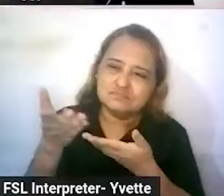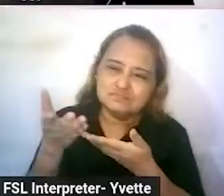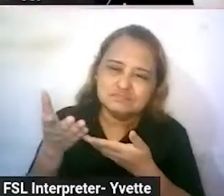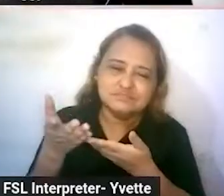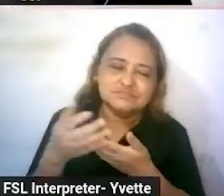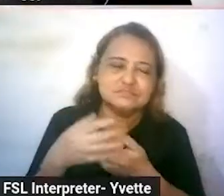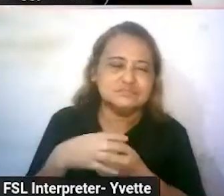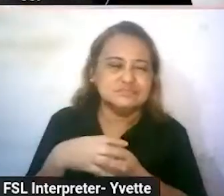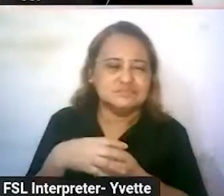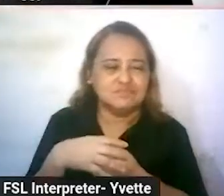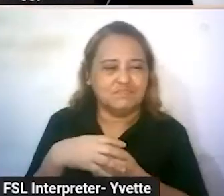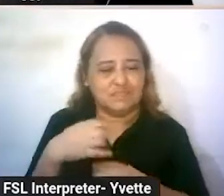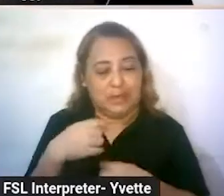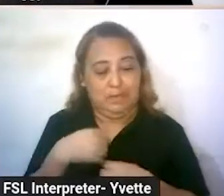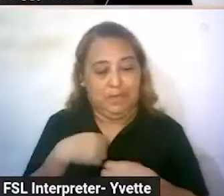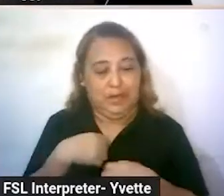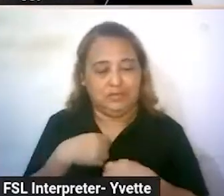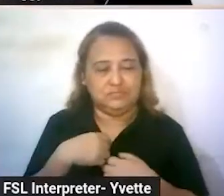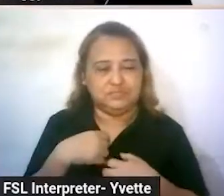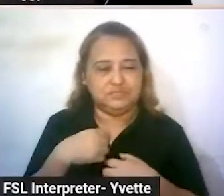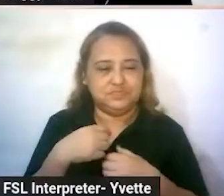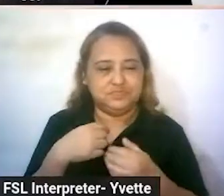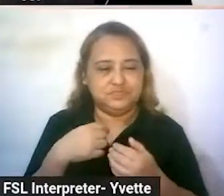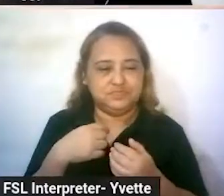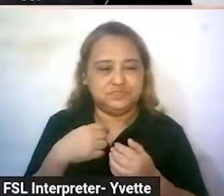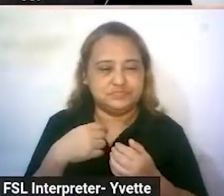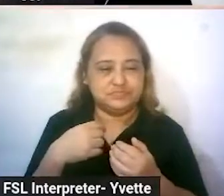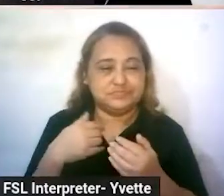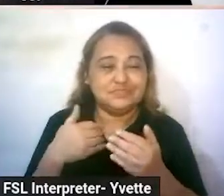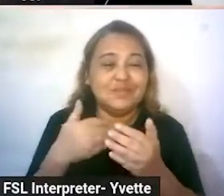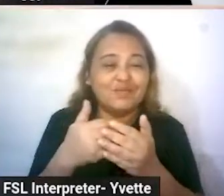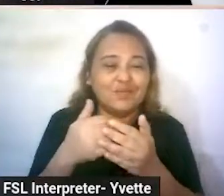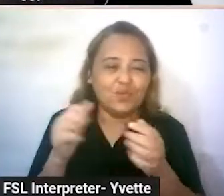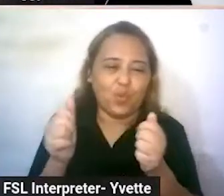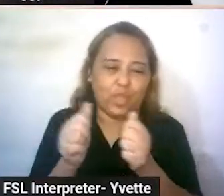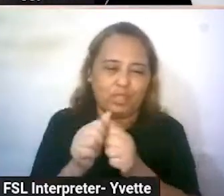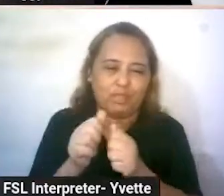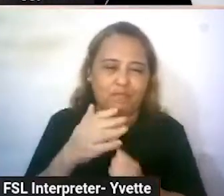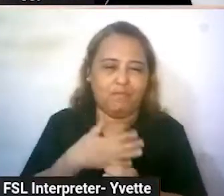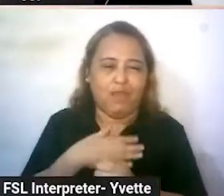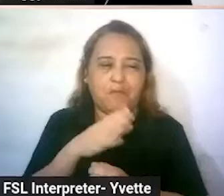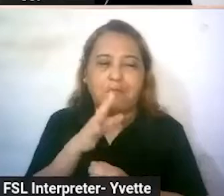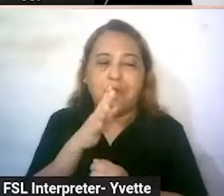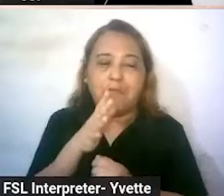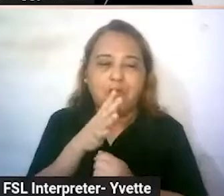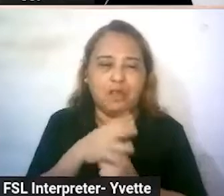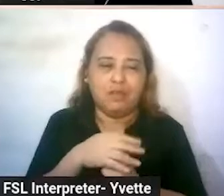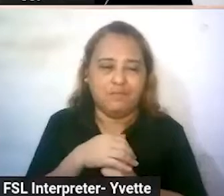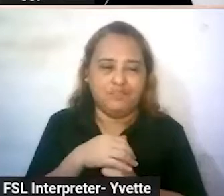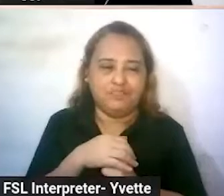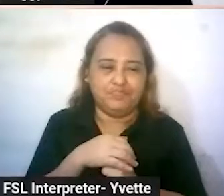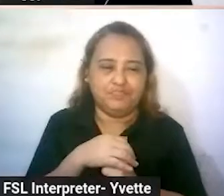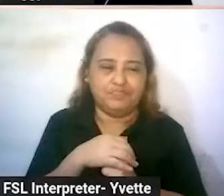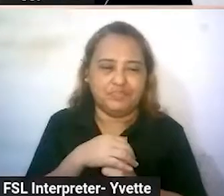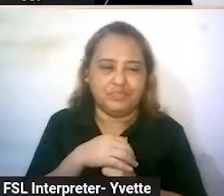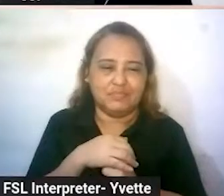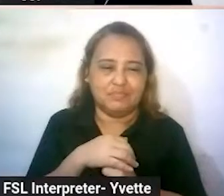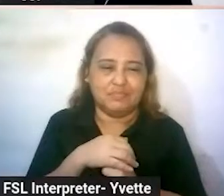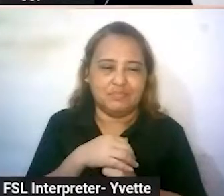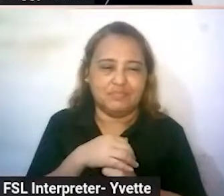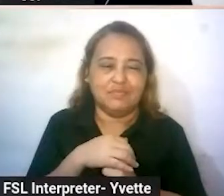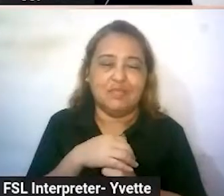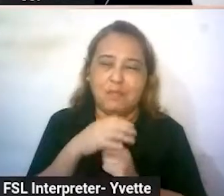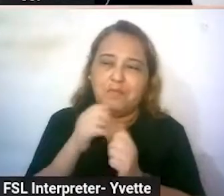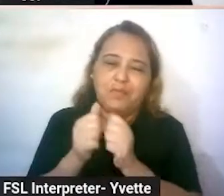I was really close with my mama. Kasi siya yung palaging kasama